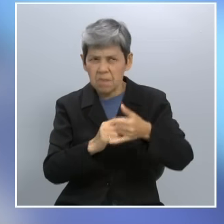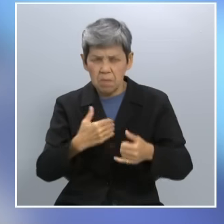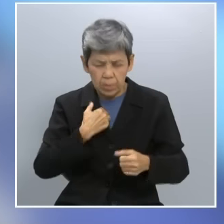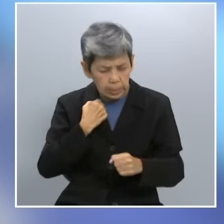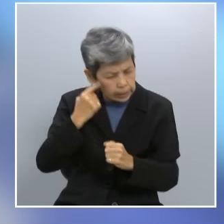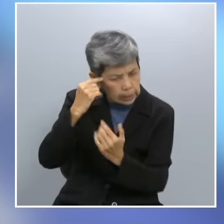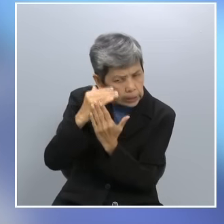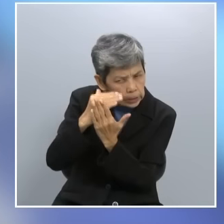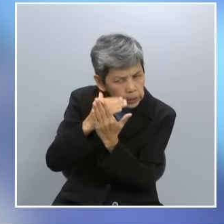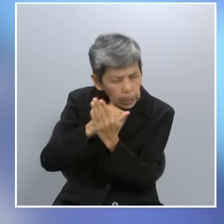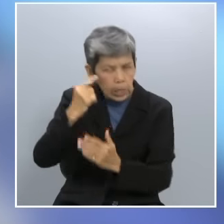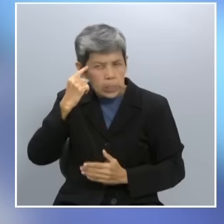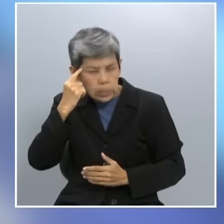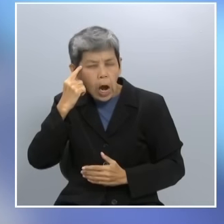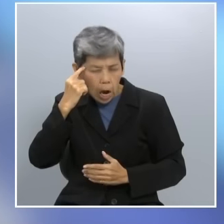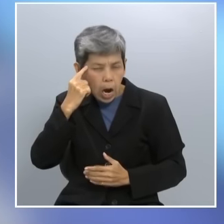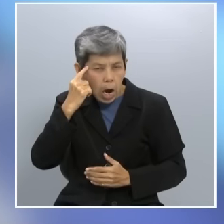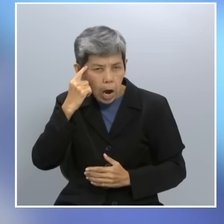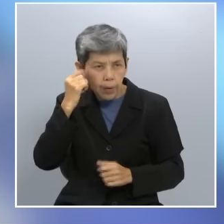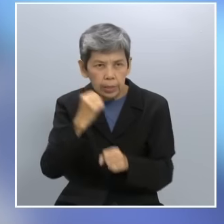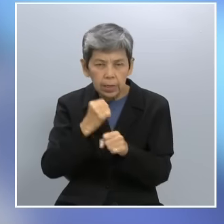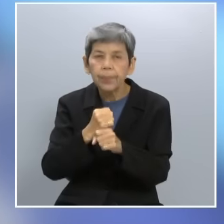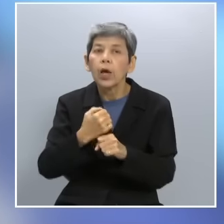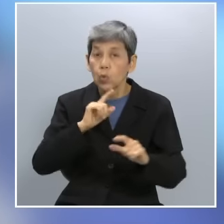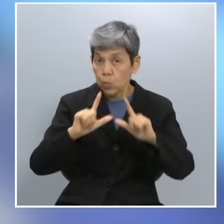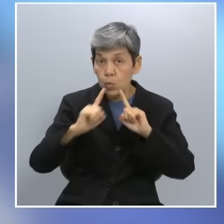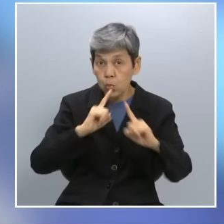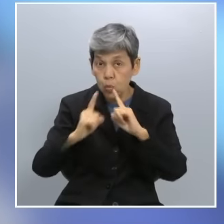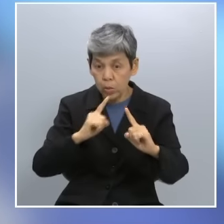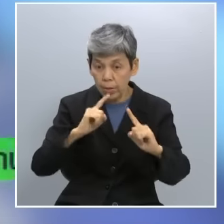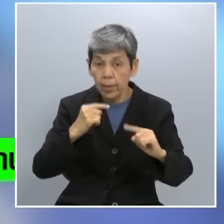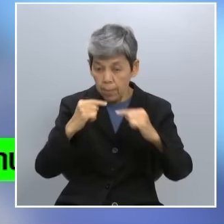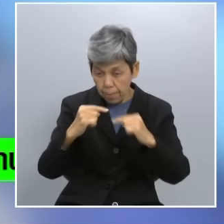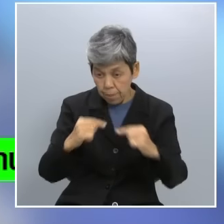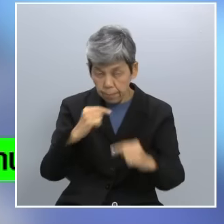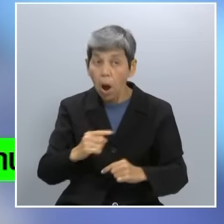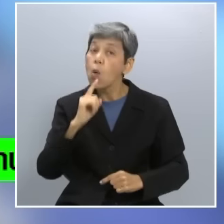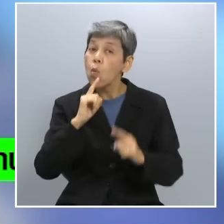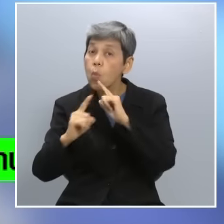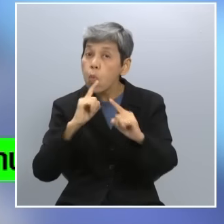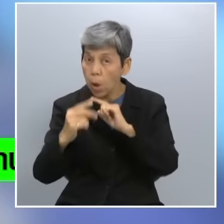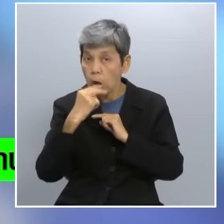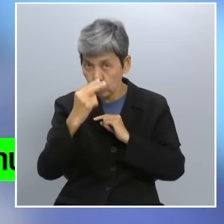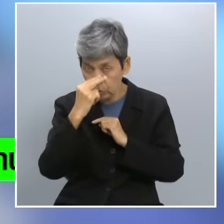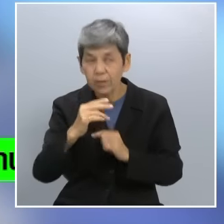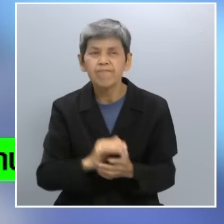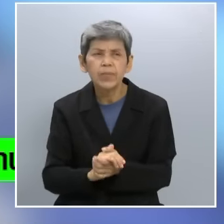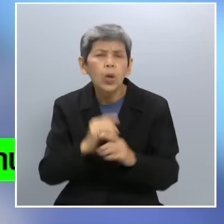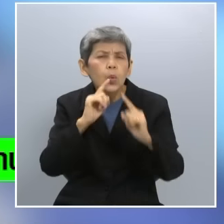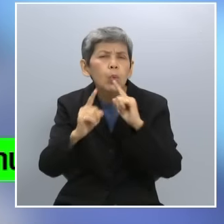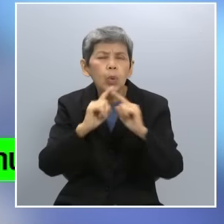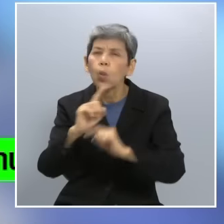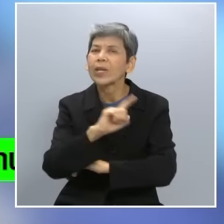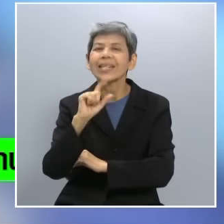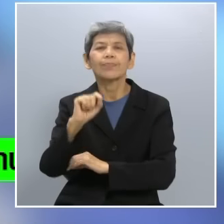วางแผนนะฮะที่จะก่อเหตุโดยการเราได้มาเป็นแชทครับคุณผู้ชมครับลองดูนะฮะเป็นชัทของวันที่